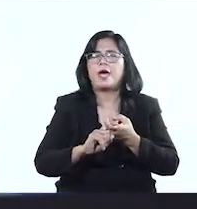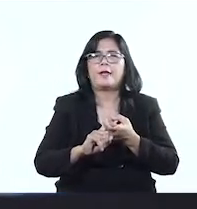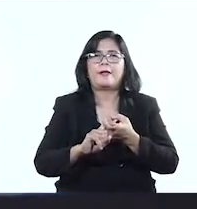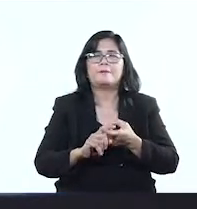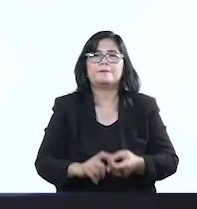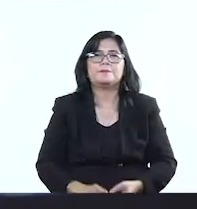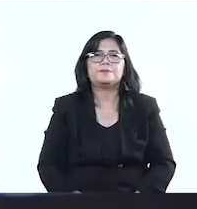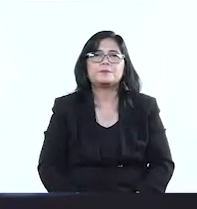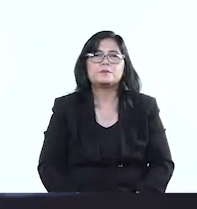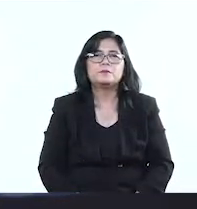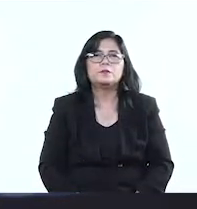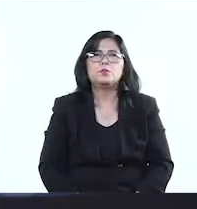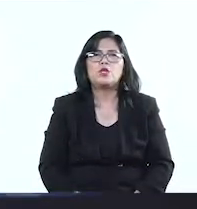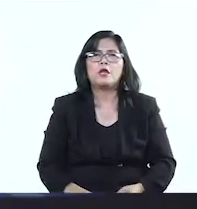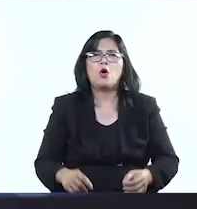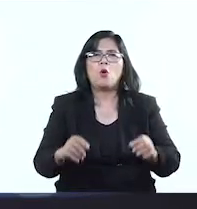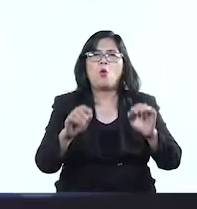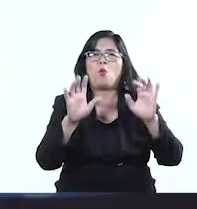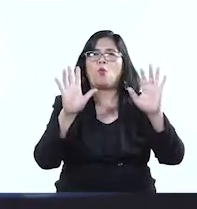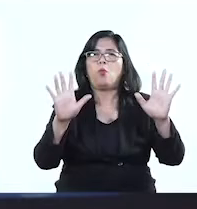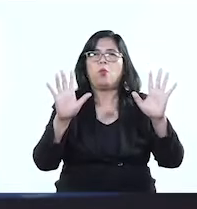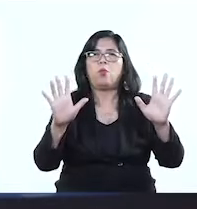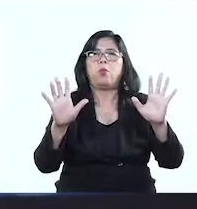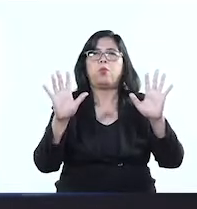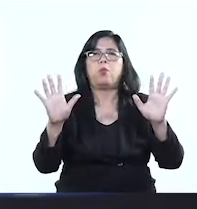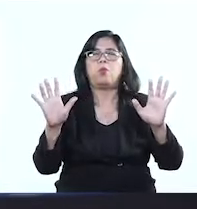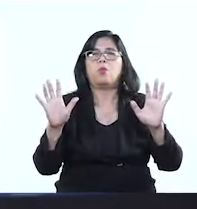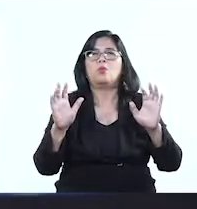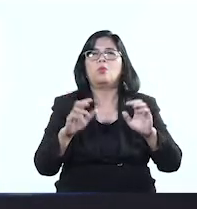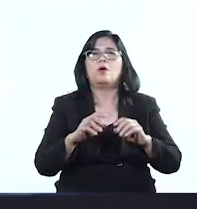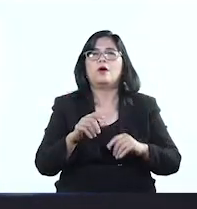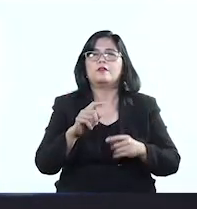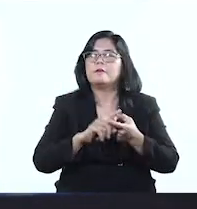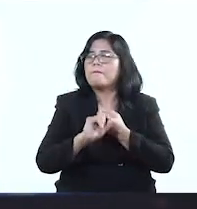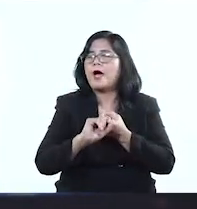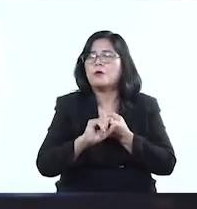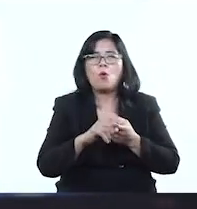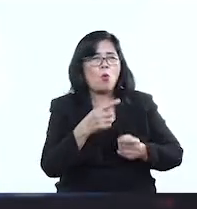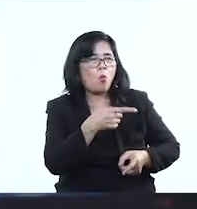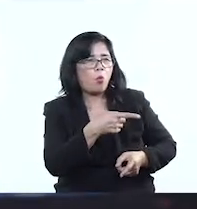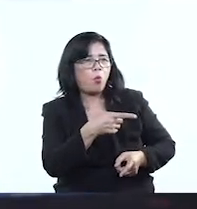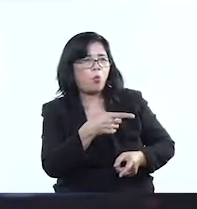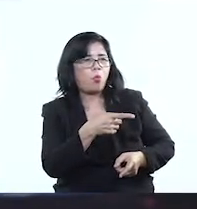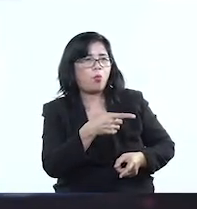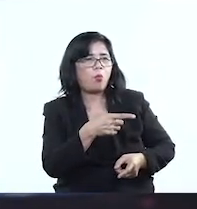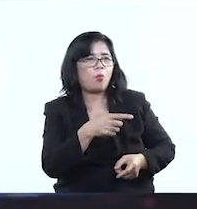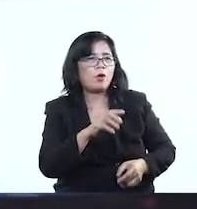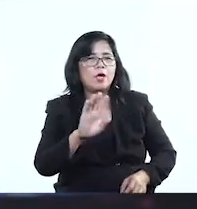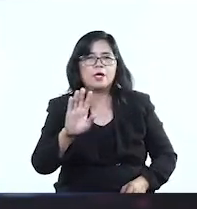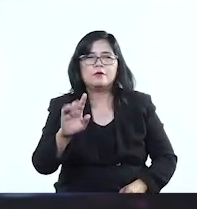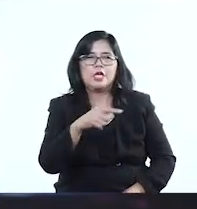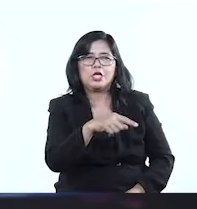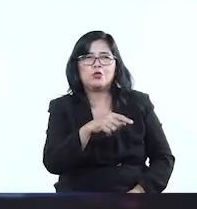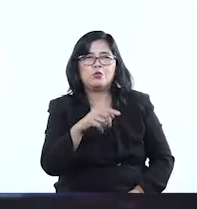dia Hai tapi kemudian ratusan lain atraksi Dam Hai tertarik laliako ah ah Hai Kidul